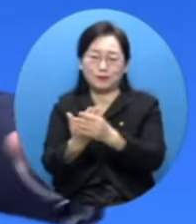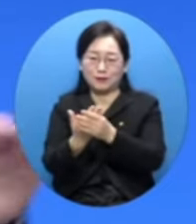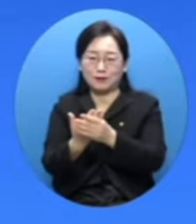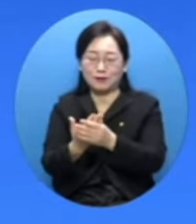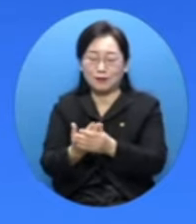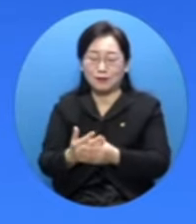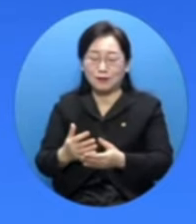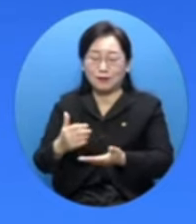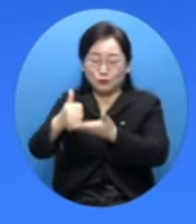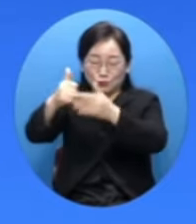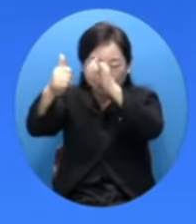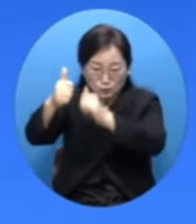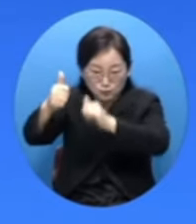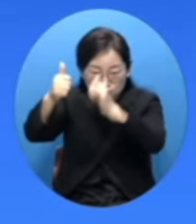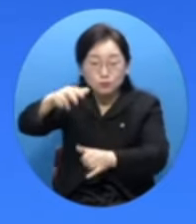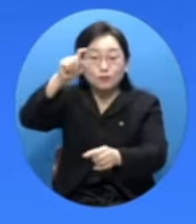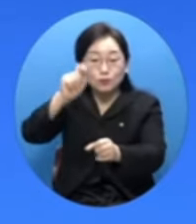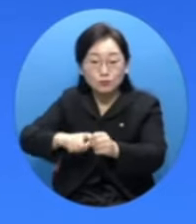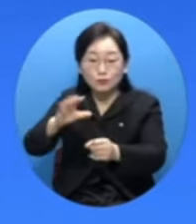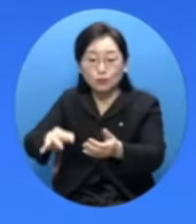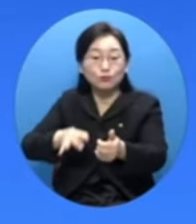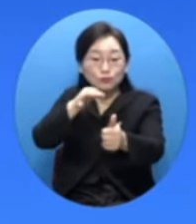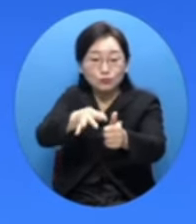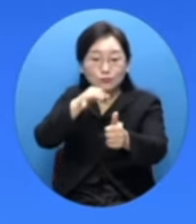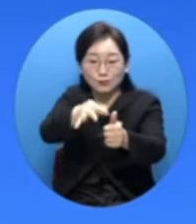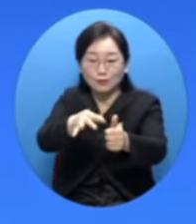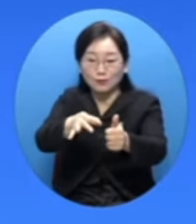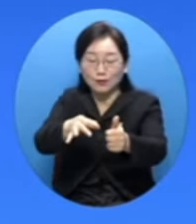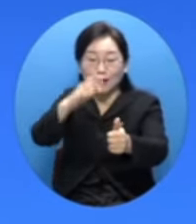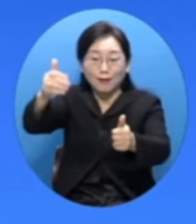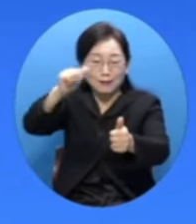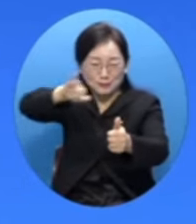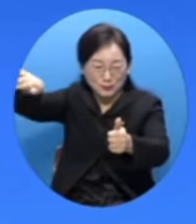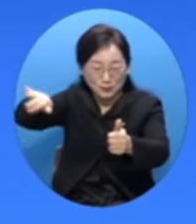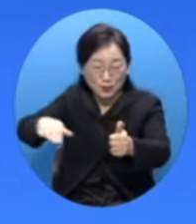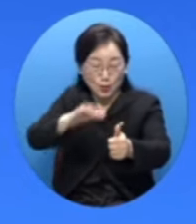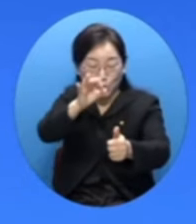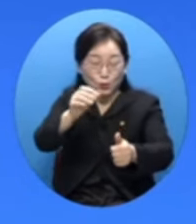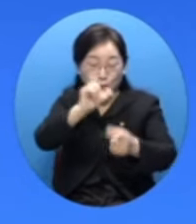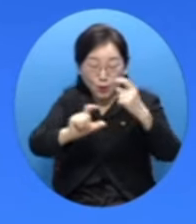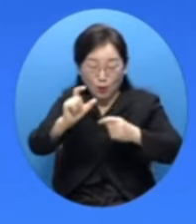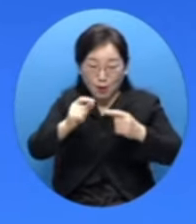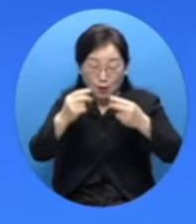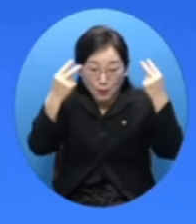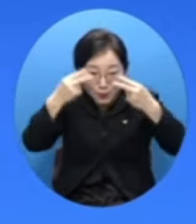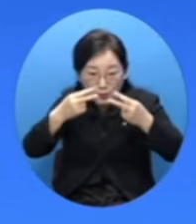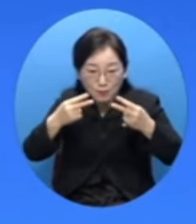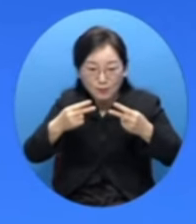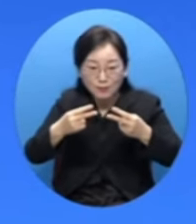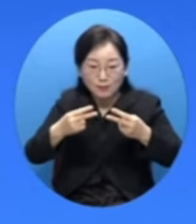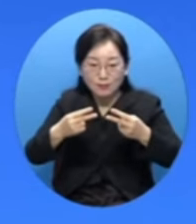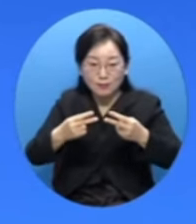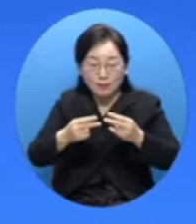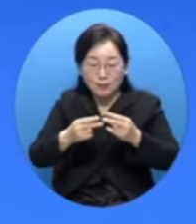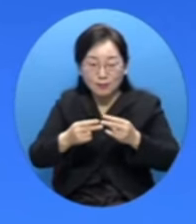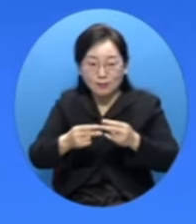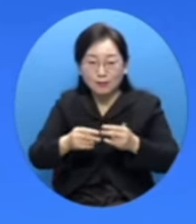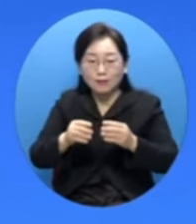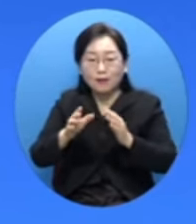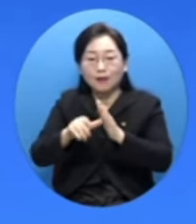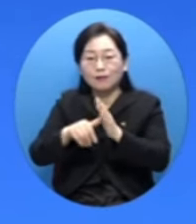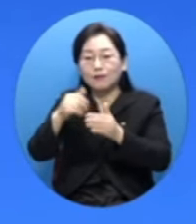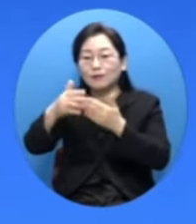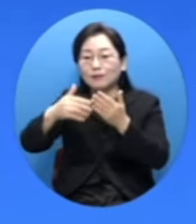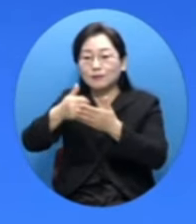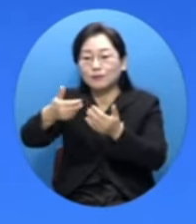많이 하고 선한 일 하라고 많은 물질을 주셨는데 하나님보다 물질을 더 사랑할 때 물질이 우상이 돼서 우리를 하나님께로부터 멀어지게